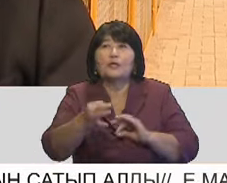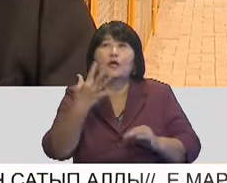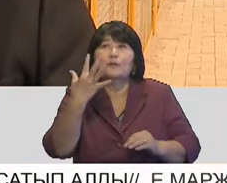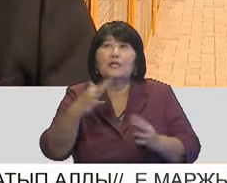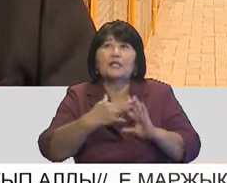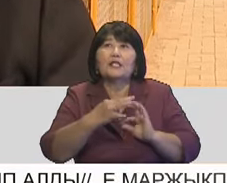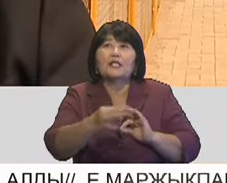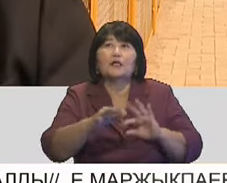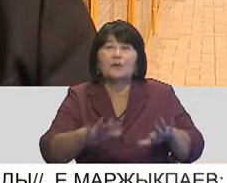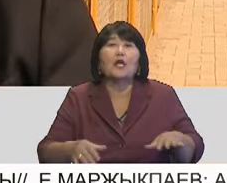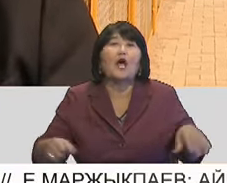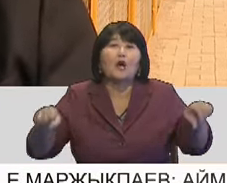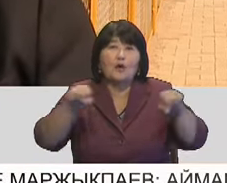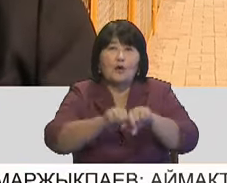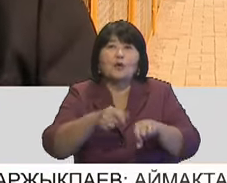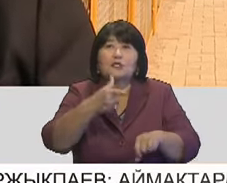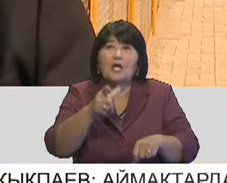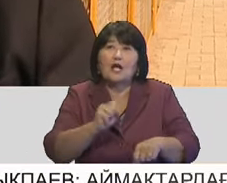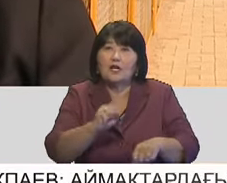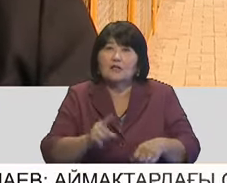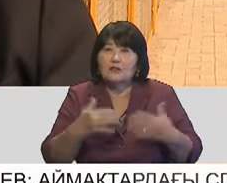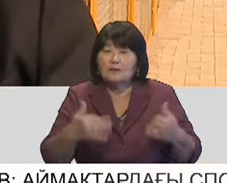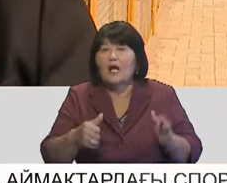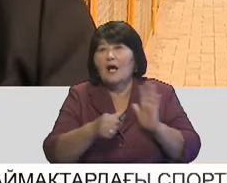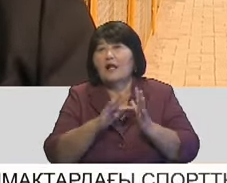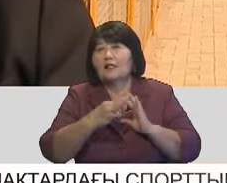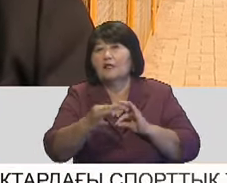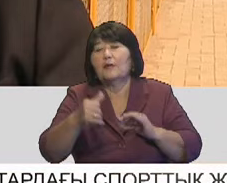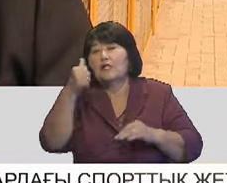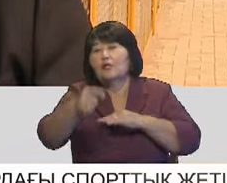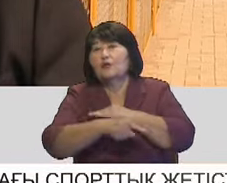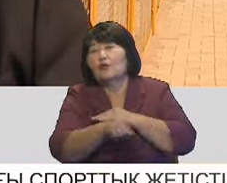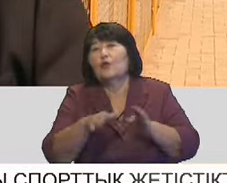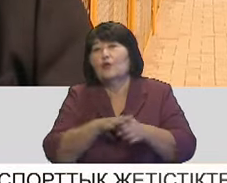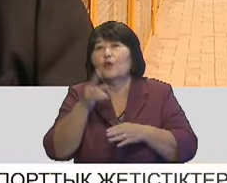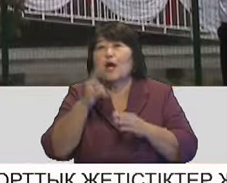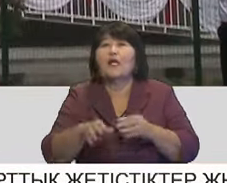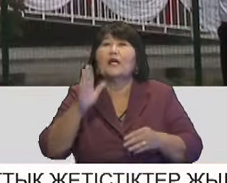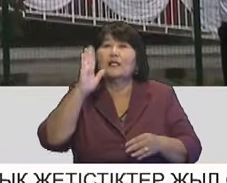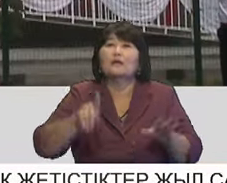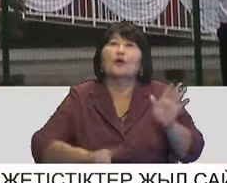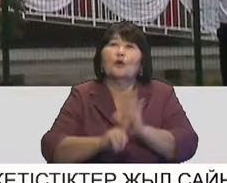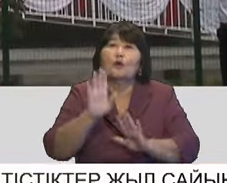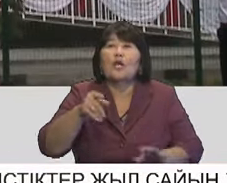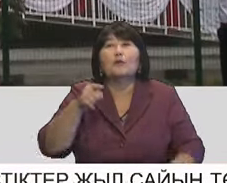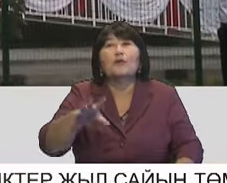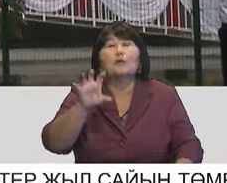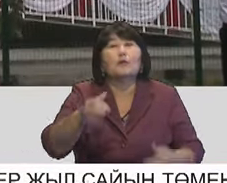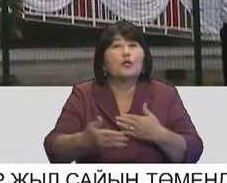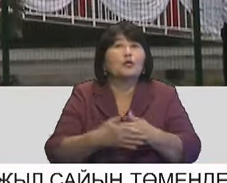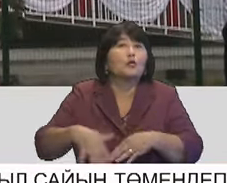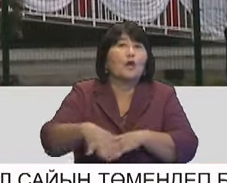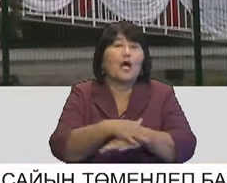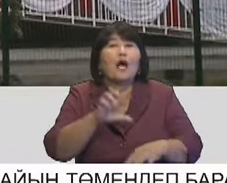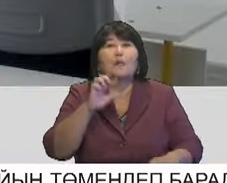мекен қосылды газ желісіне. 6 елді мекенді жыл соңына дейін толығымен аяқтап қосатын боламыз. 1500-ге жуық халқы бар